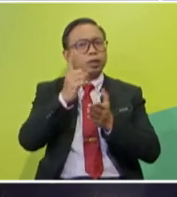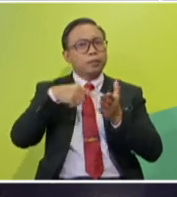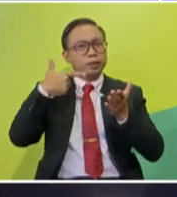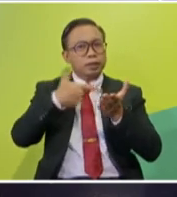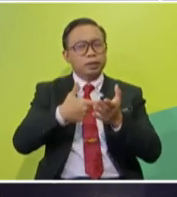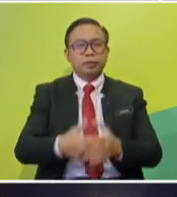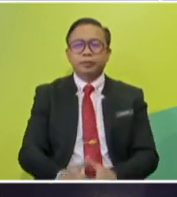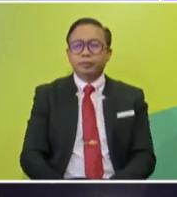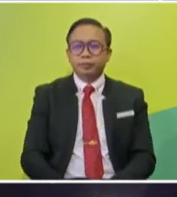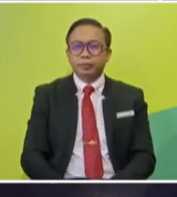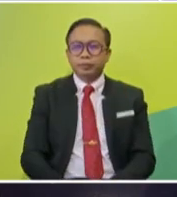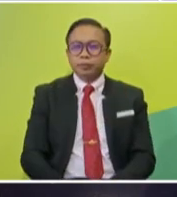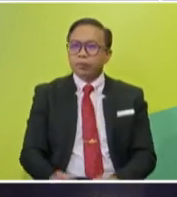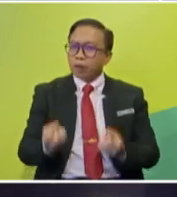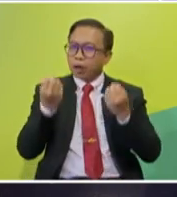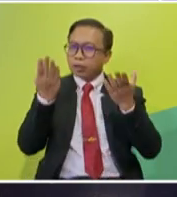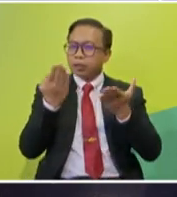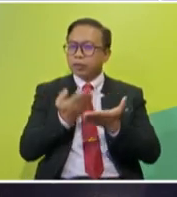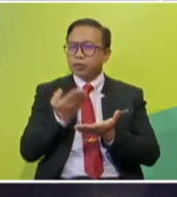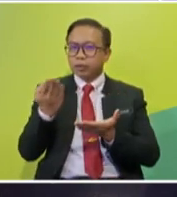itu banyak karena